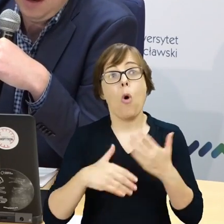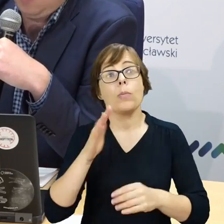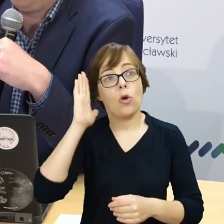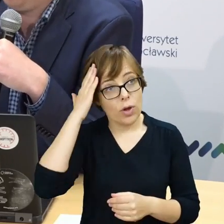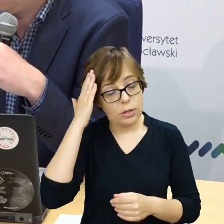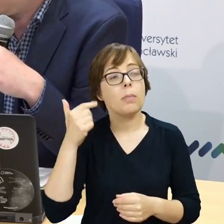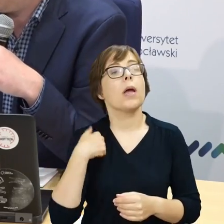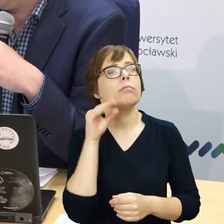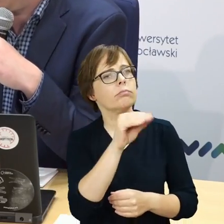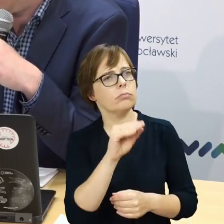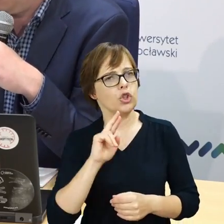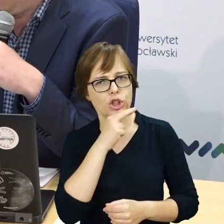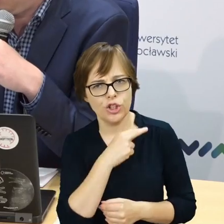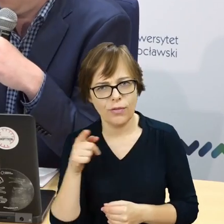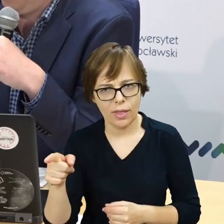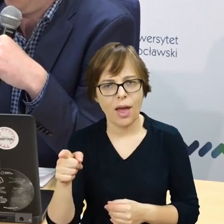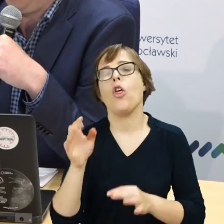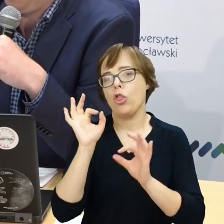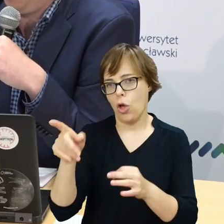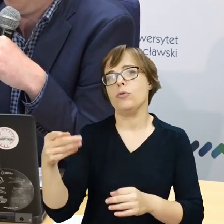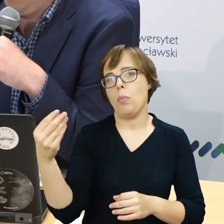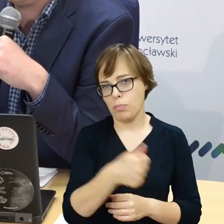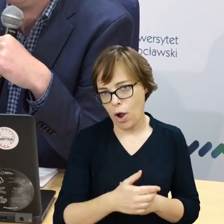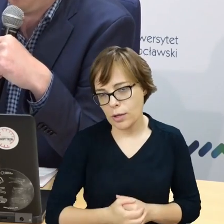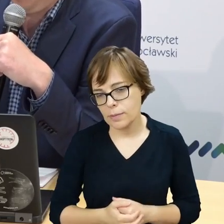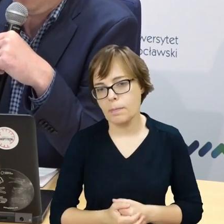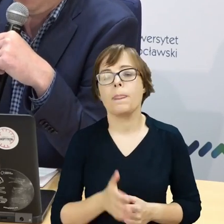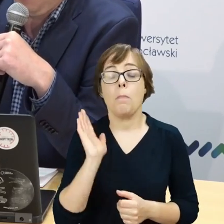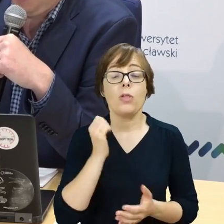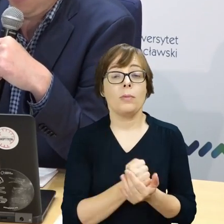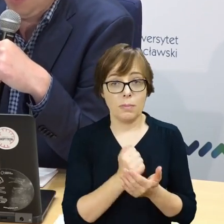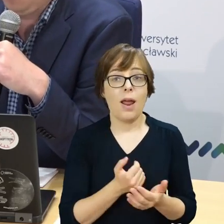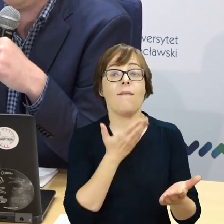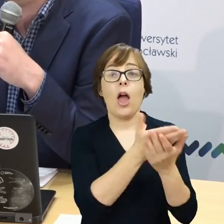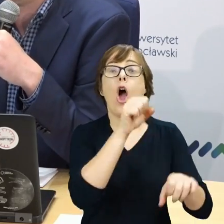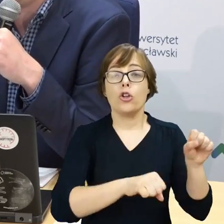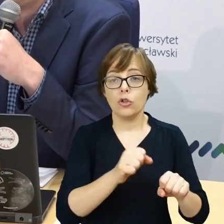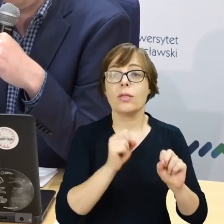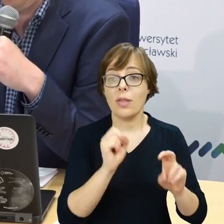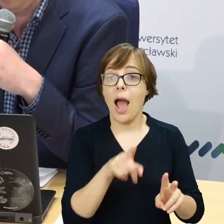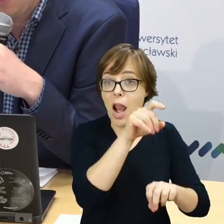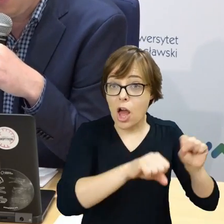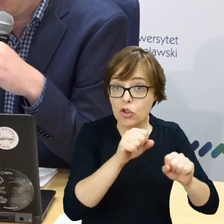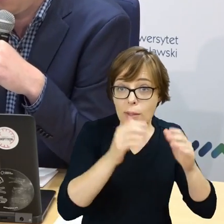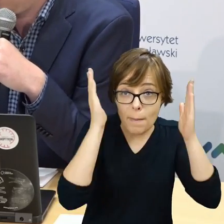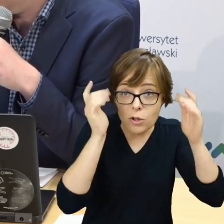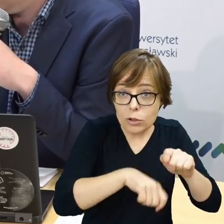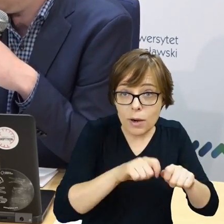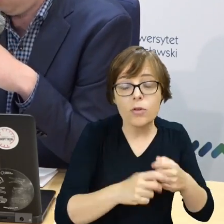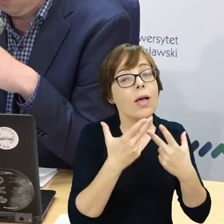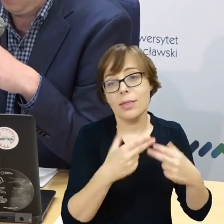uwzględniony. O, w końcu sprawa trafia do sądu, ale nie po to, żeby sąd ją rozpatrzył merytorycznie, tylko po to, żeby stwierdził,